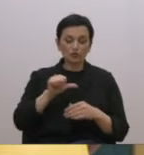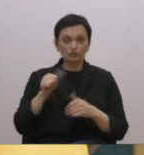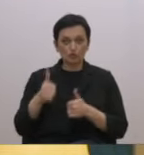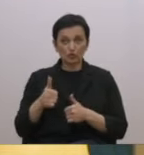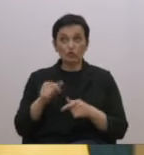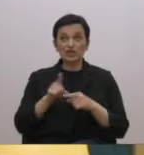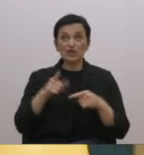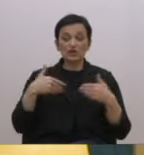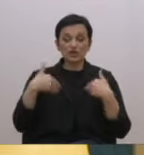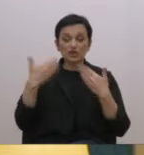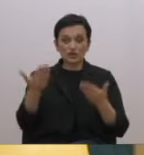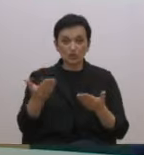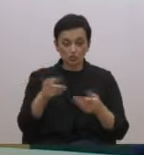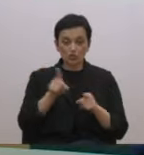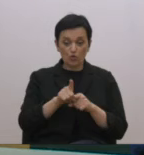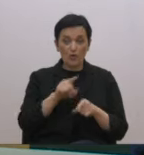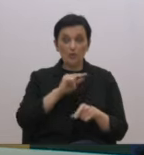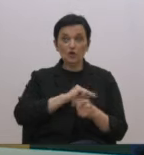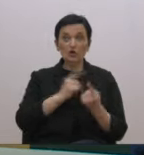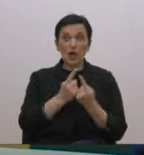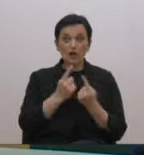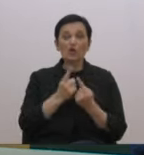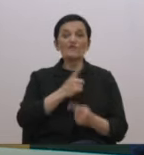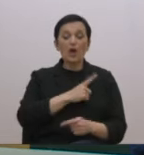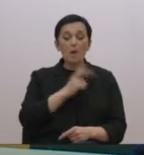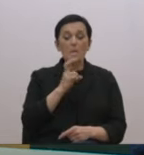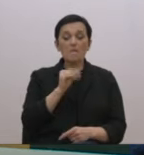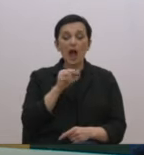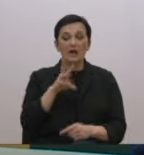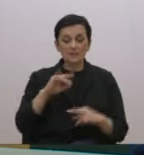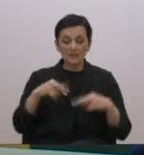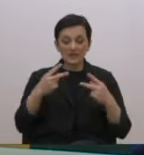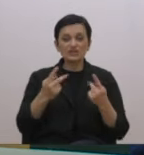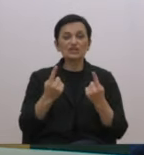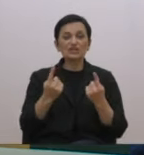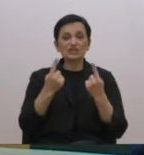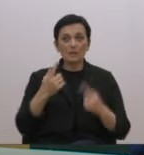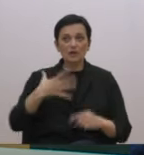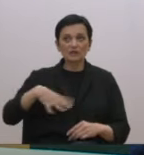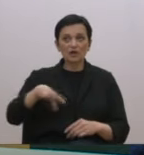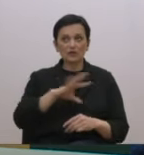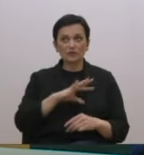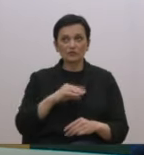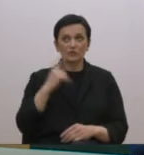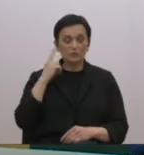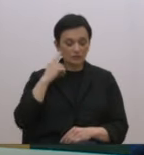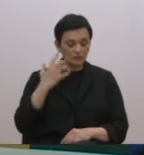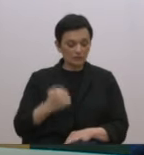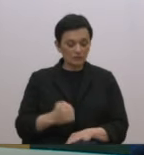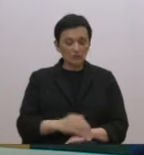ჩემო კოლეგებო, დაფიქრდით, ბარმიცვა გველოდება. დიდება საქართველოს.